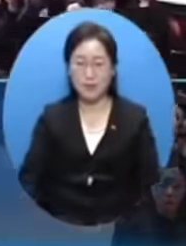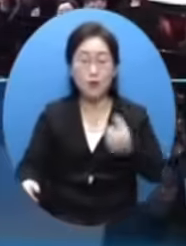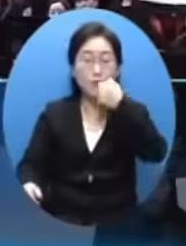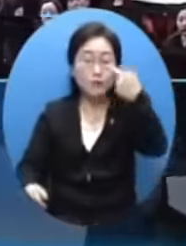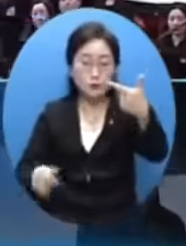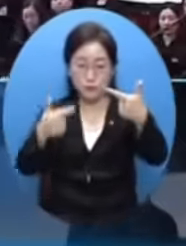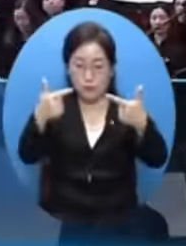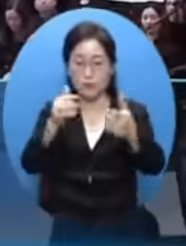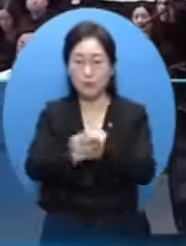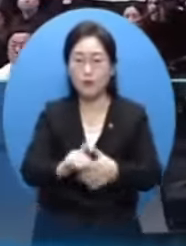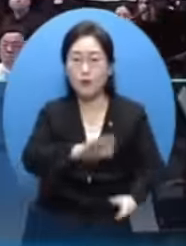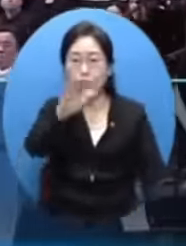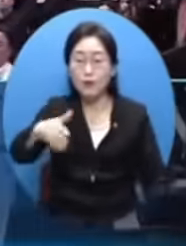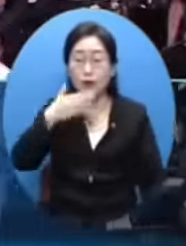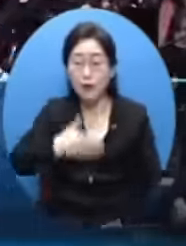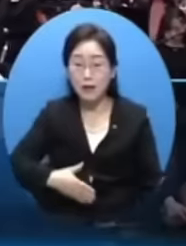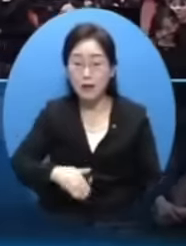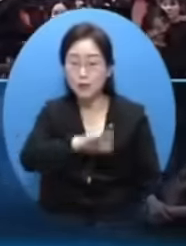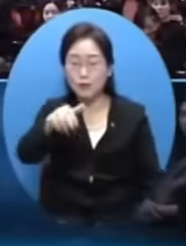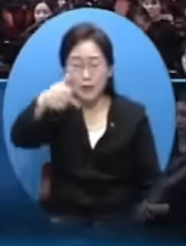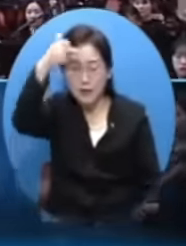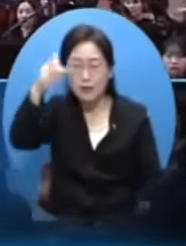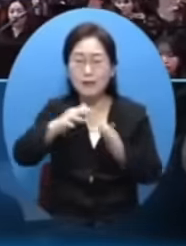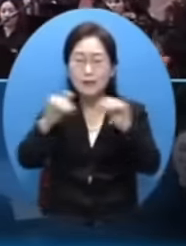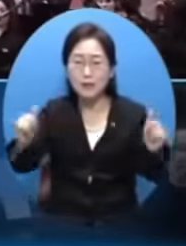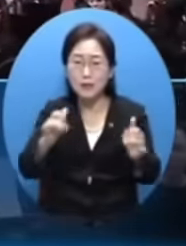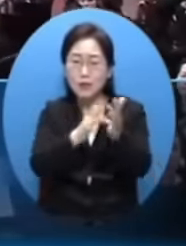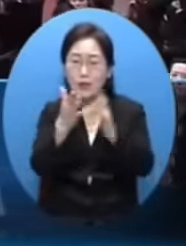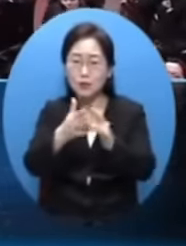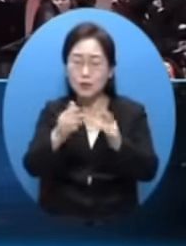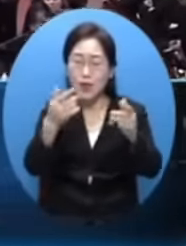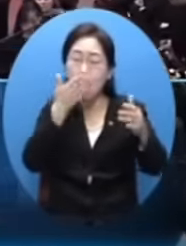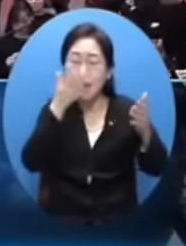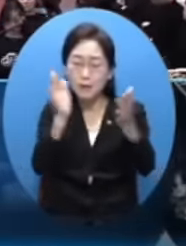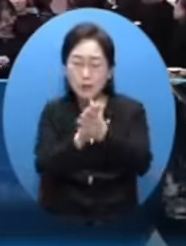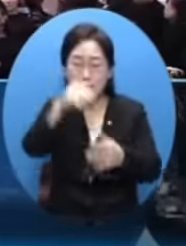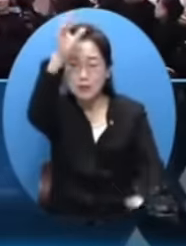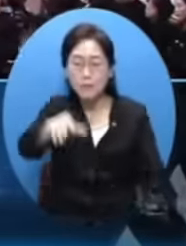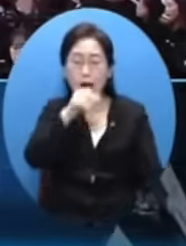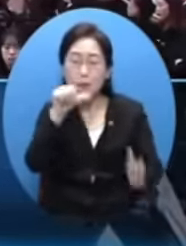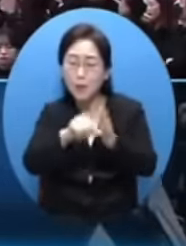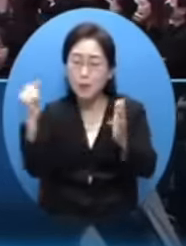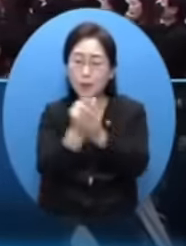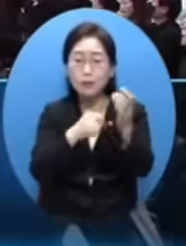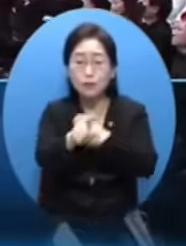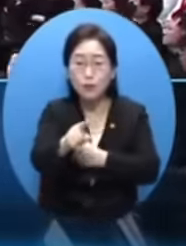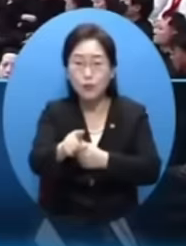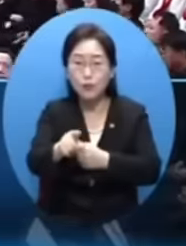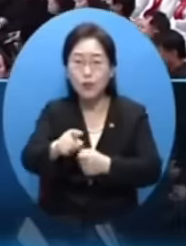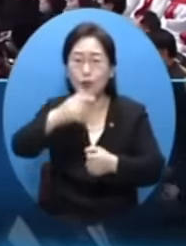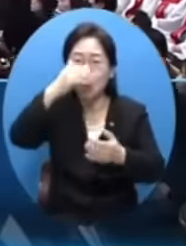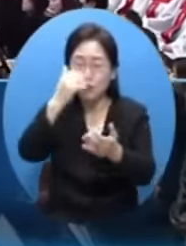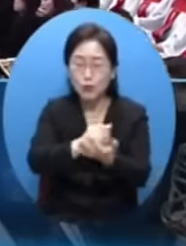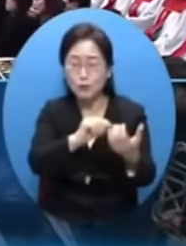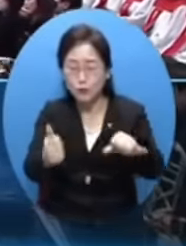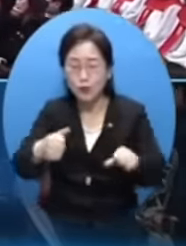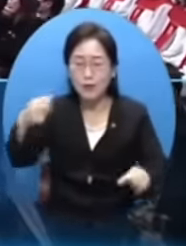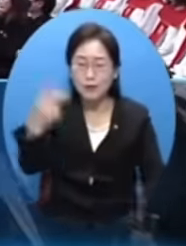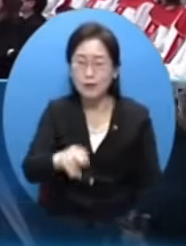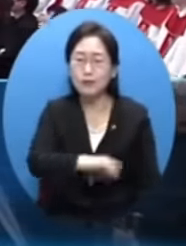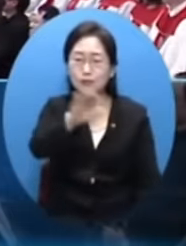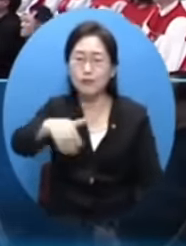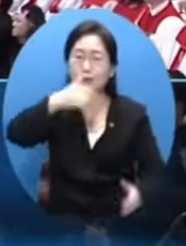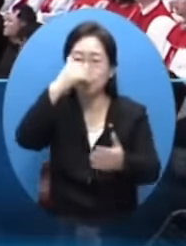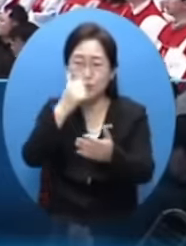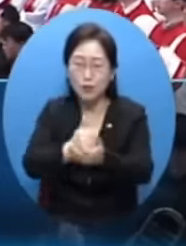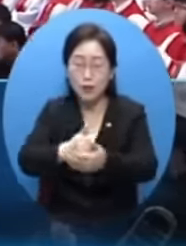6절은 설명합니다. 우리가 알거니와 우리의 옛사람이 예수와 함께 십자가에 못 박힌 것은 죄의 몸이 죽어 다신 우리가